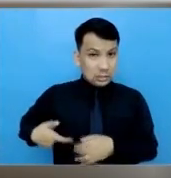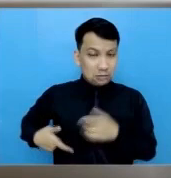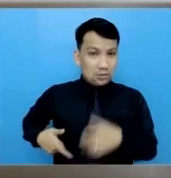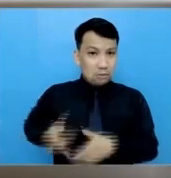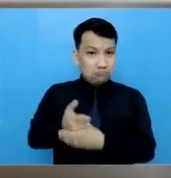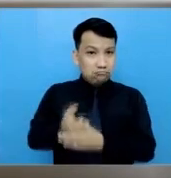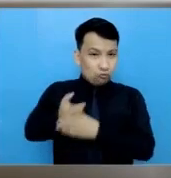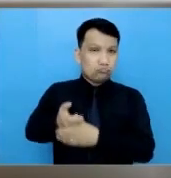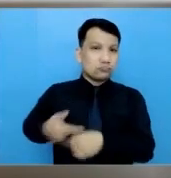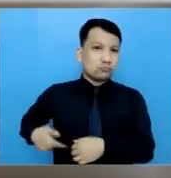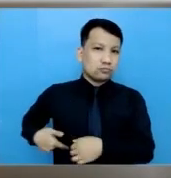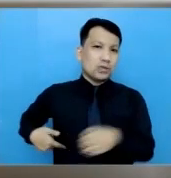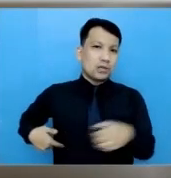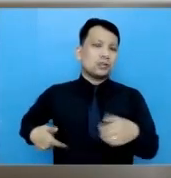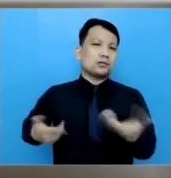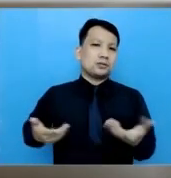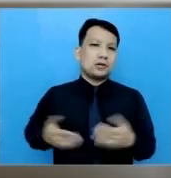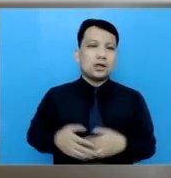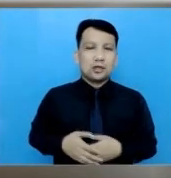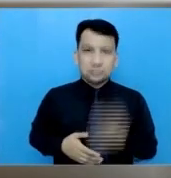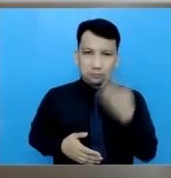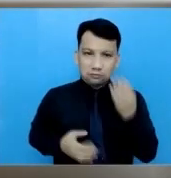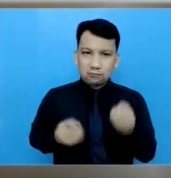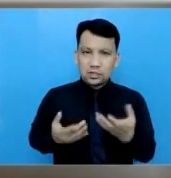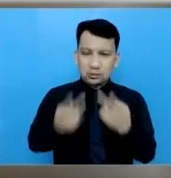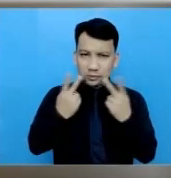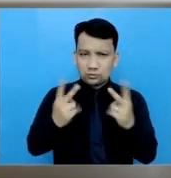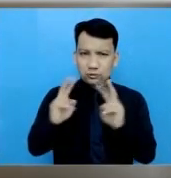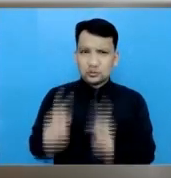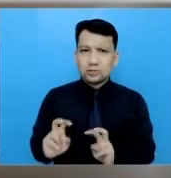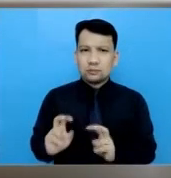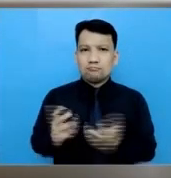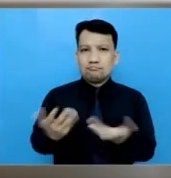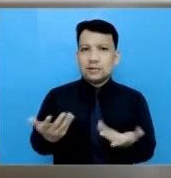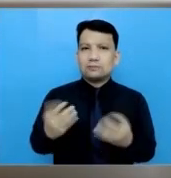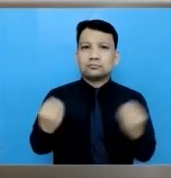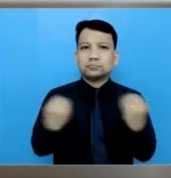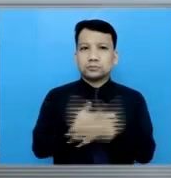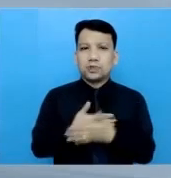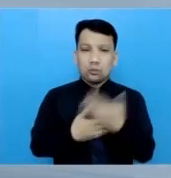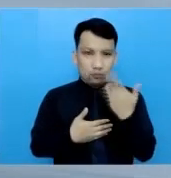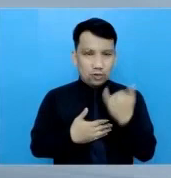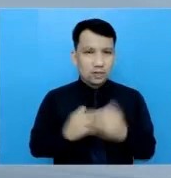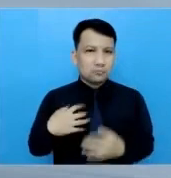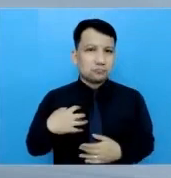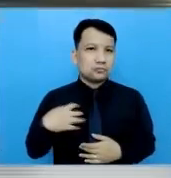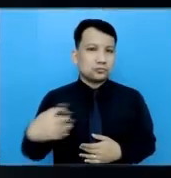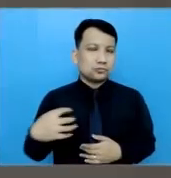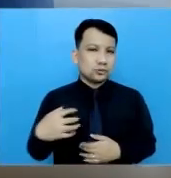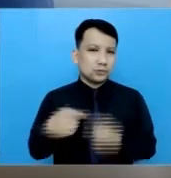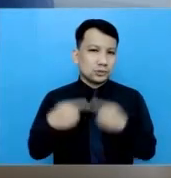agad. Marami pong gustong tumistigo, sir, pero takot sila dahil pulis po yung kalaban.